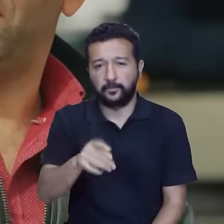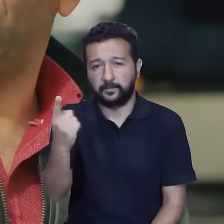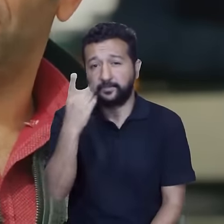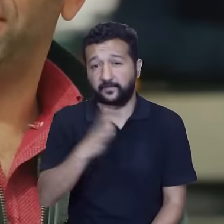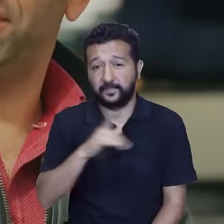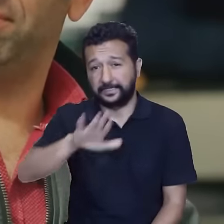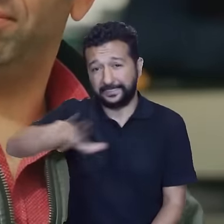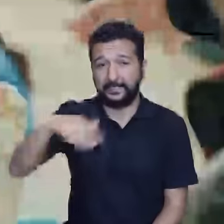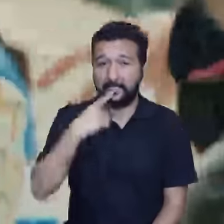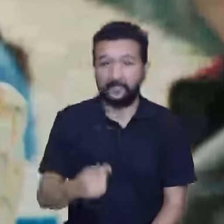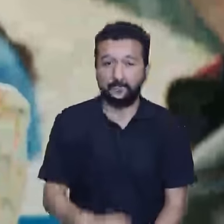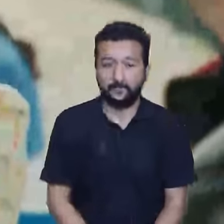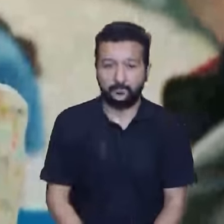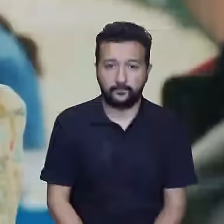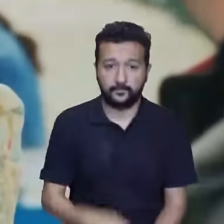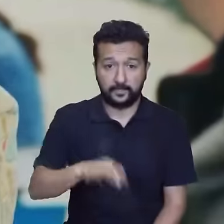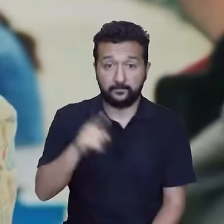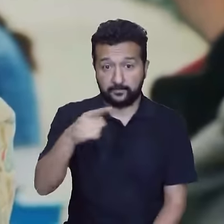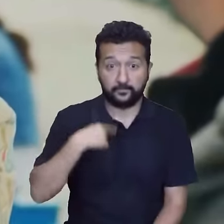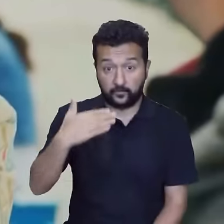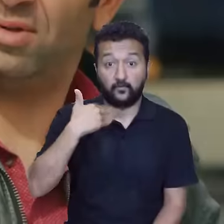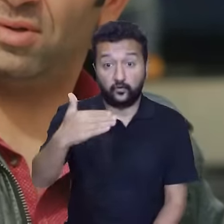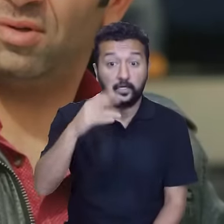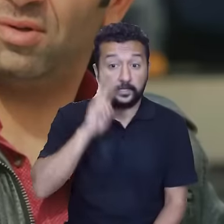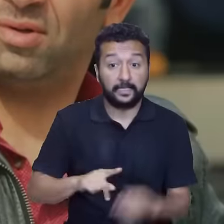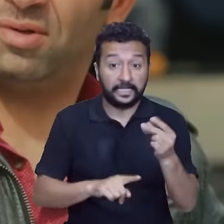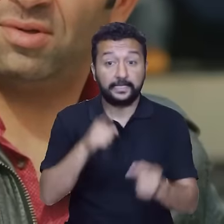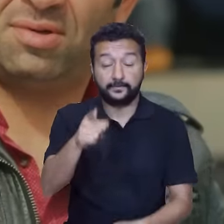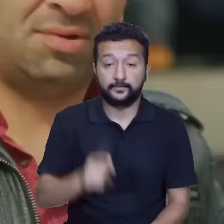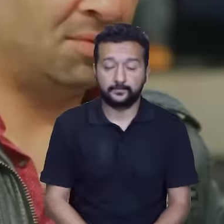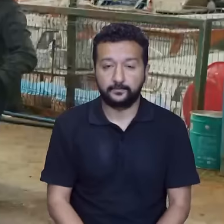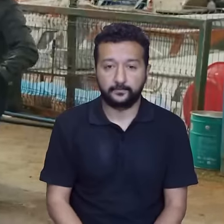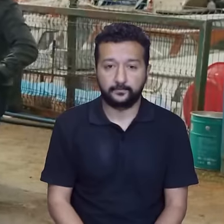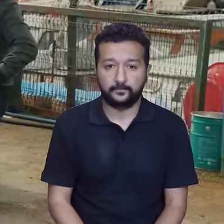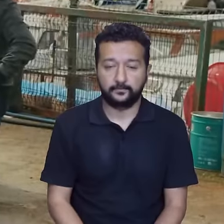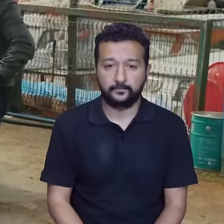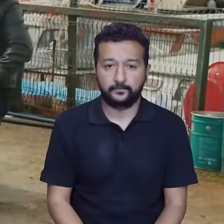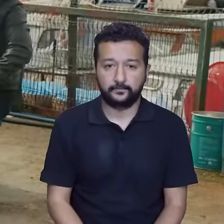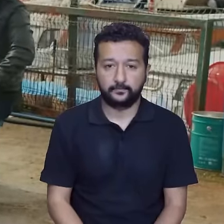orada bir şey vardı, onu atayım dedim. Şimdi ben sana bir çarpacağım İlyas.